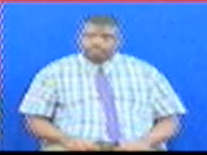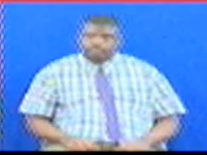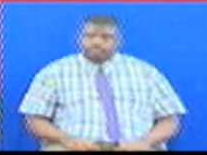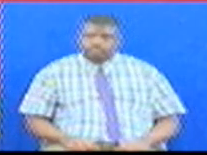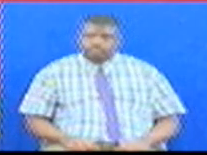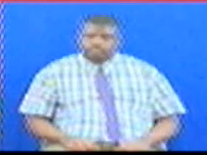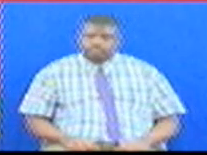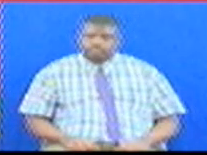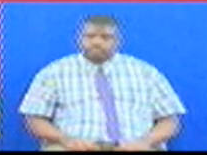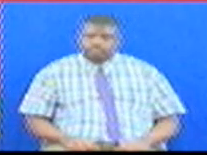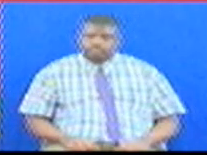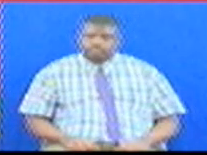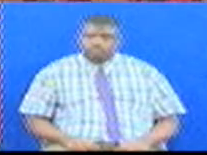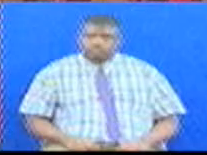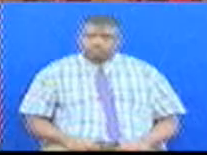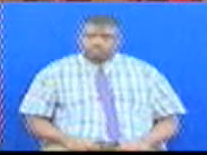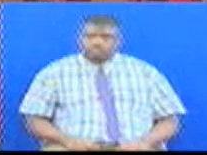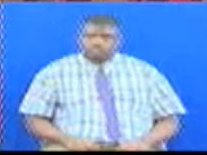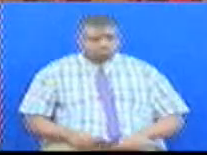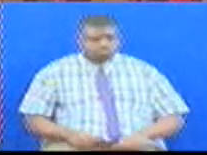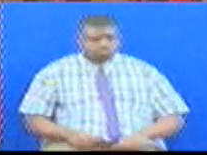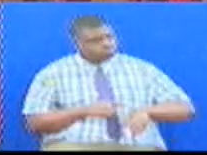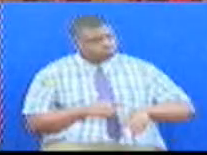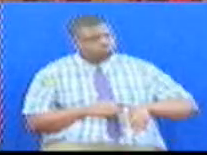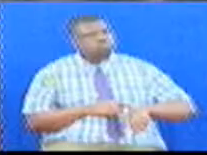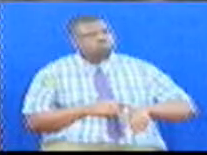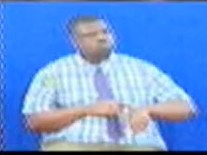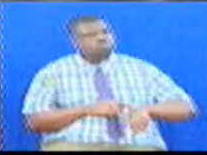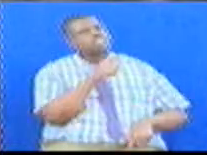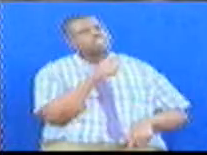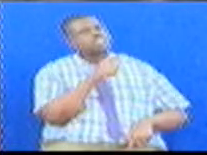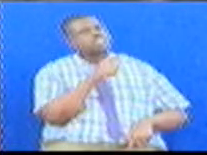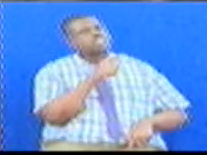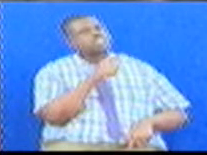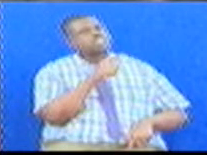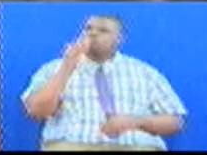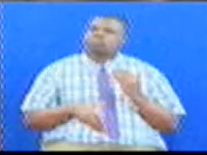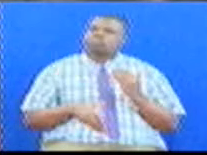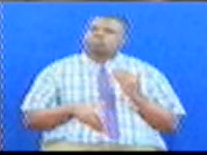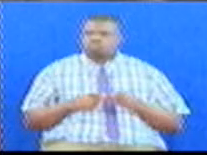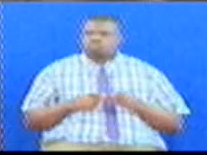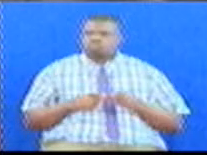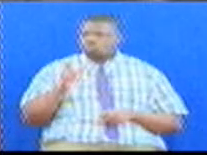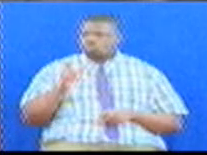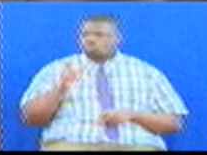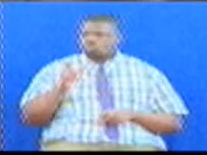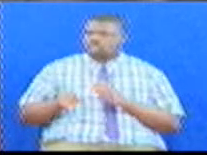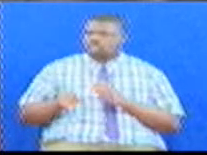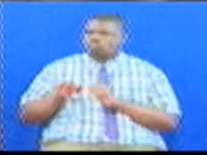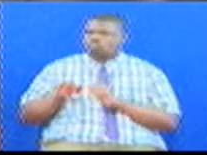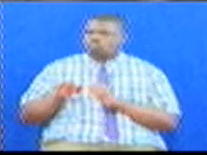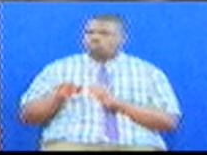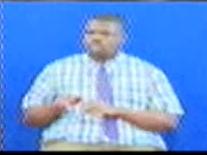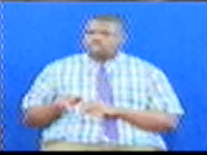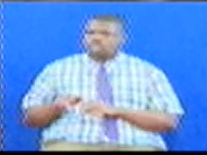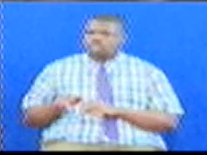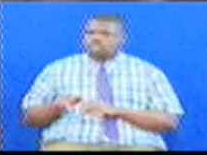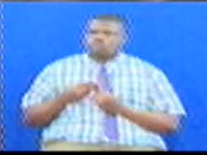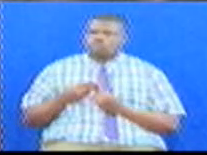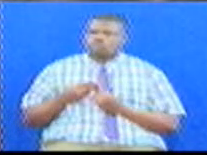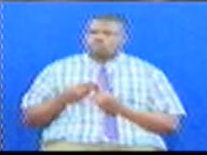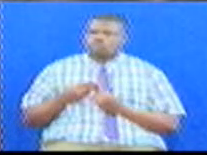waheshimiwa wabunge, kwa kutazama muda wetu pale, hiyo itakuwa ni taarifa ya mwisho kwa wachangiaji waliobaki. Mheshimiwa Dr.